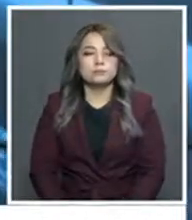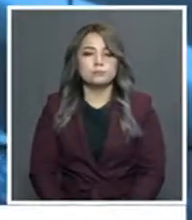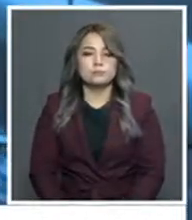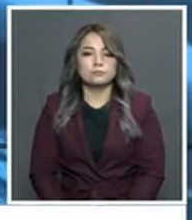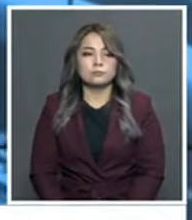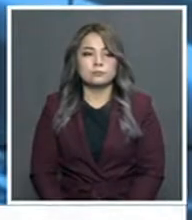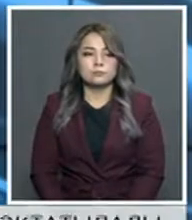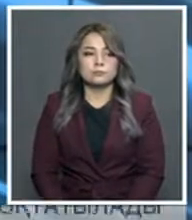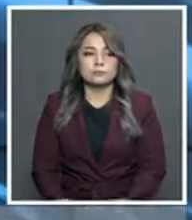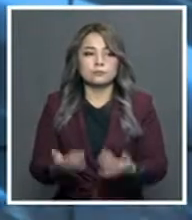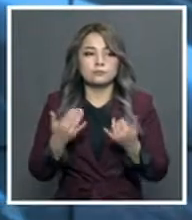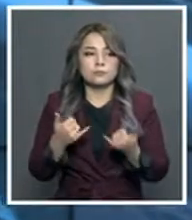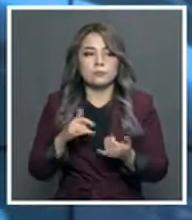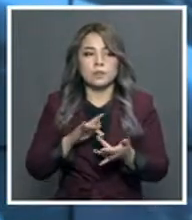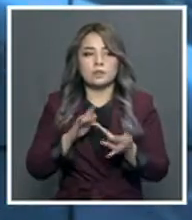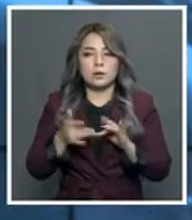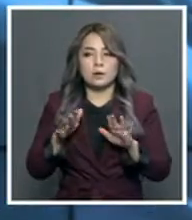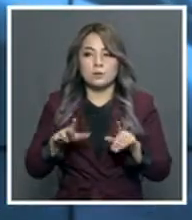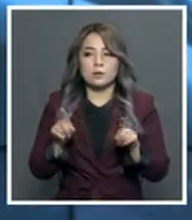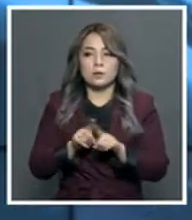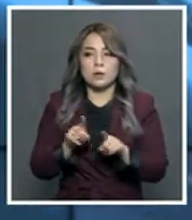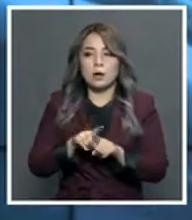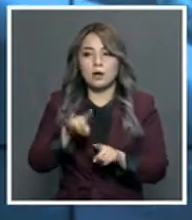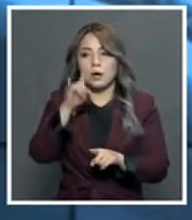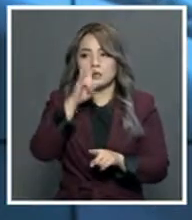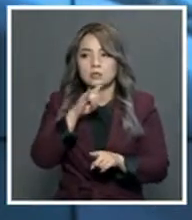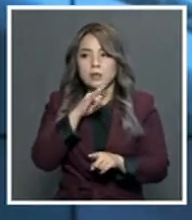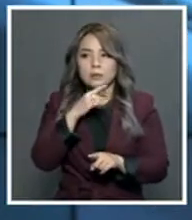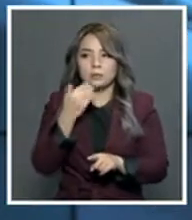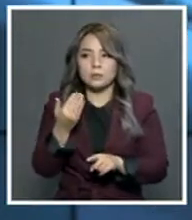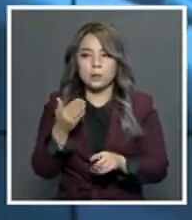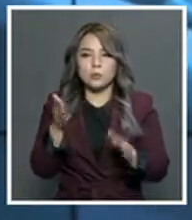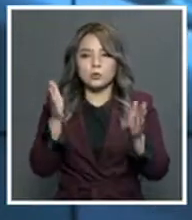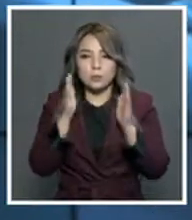Соңғы уақытта интернетте Қазақстан мұсылмандары